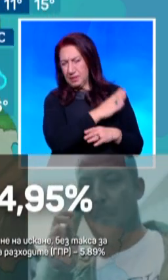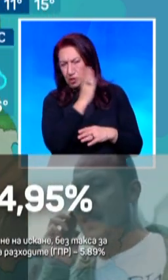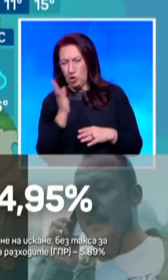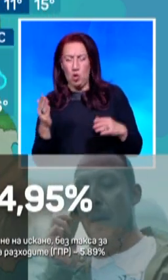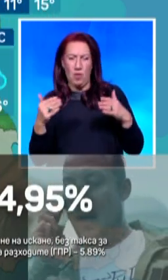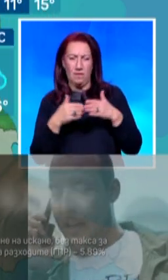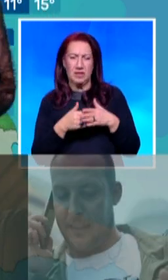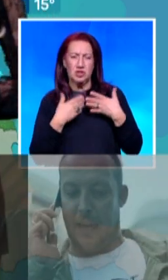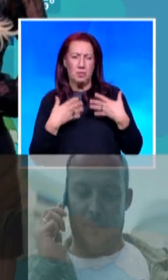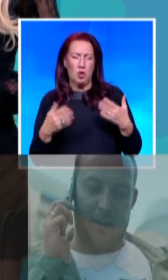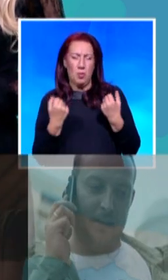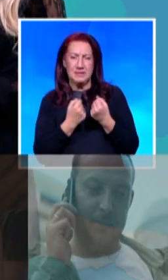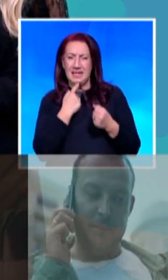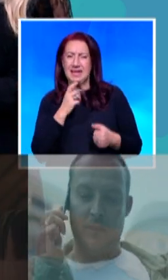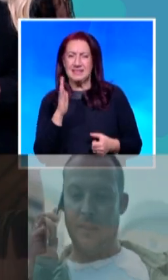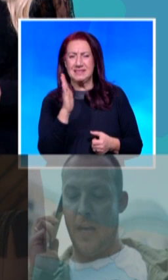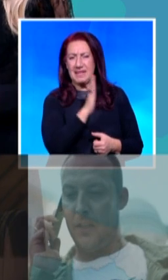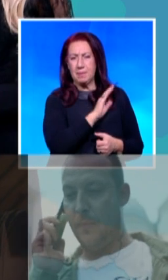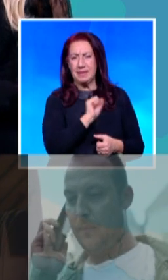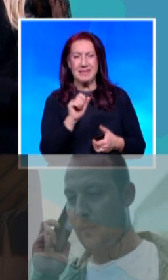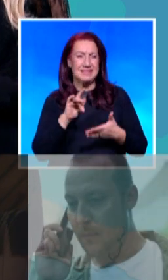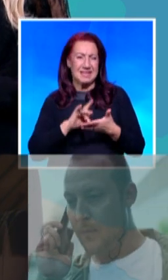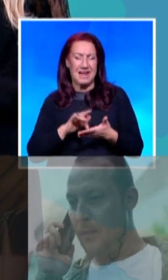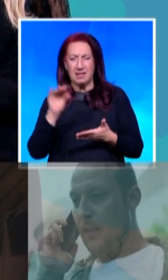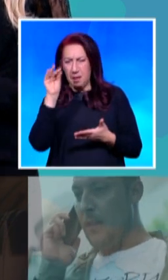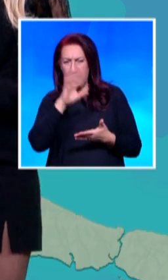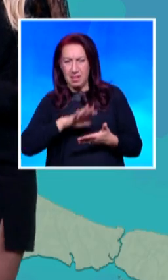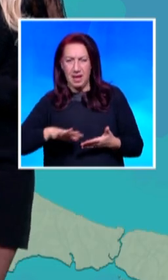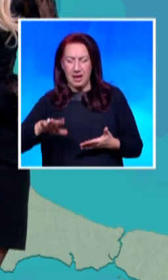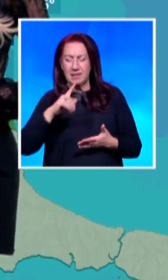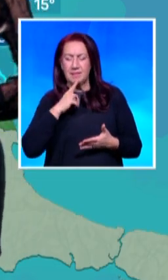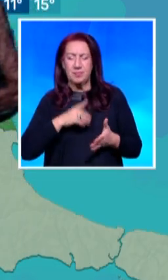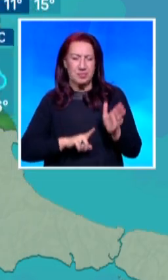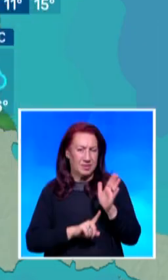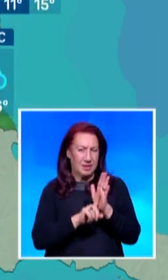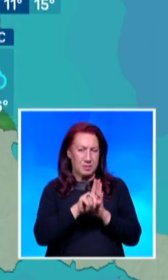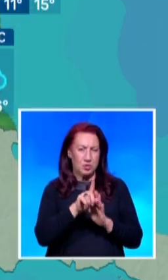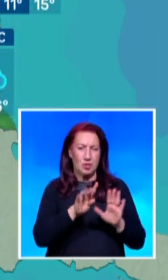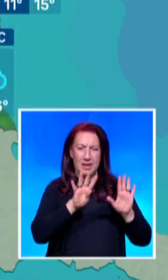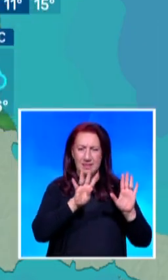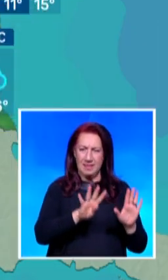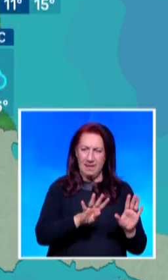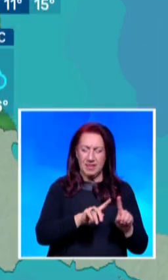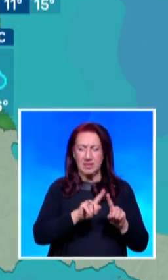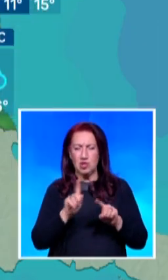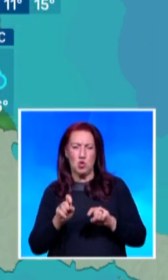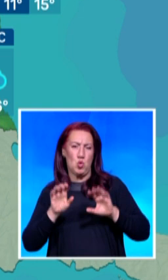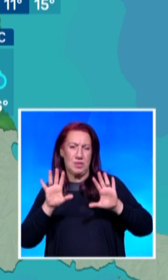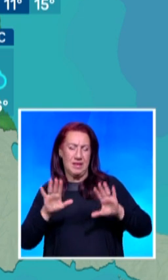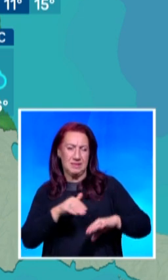много места в Западна и Централна България. Максималните температури ще бъдат от 9-10 градуса на северозапад